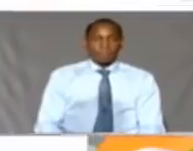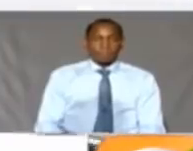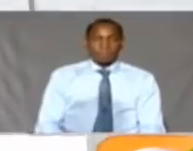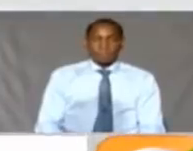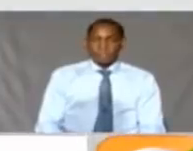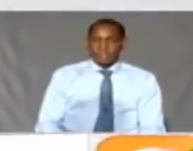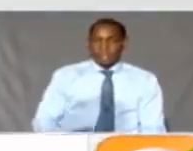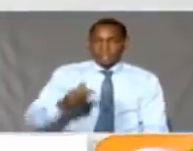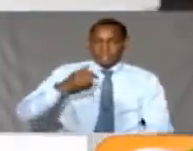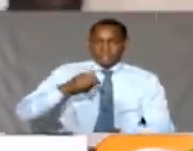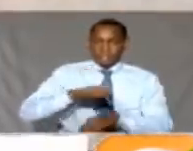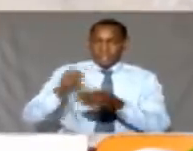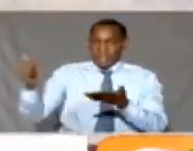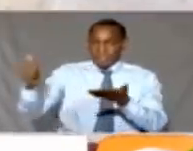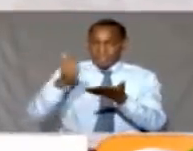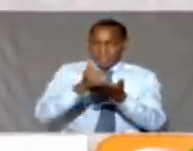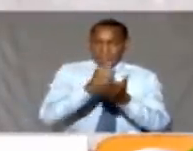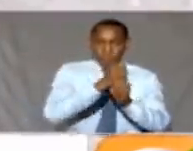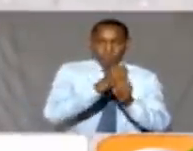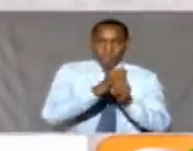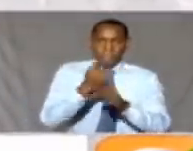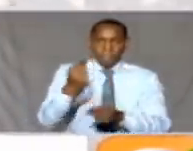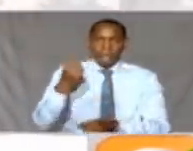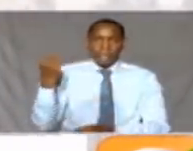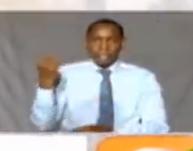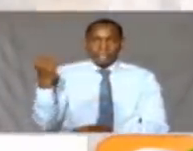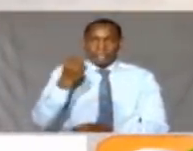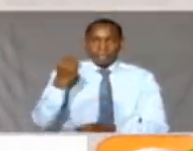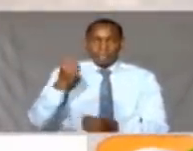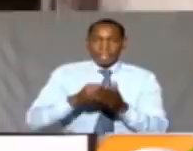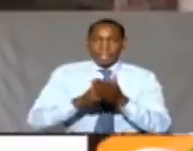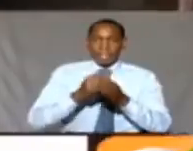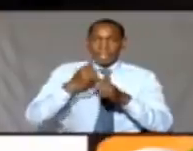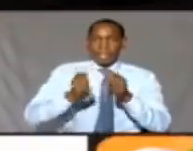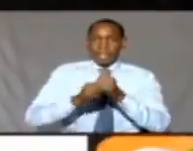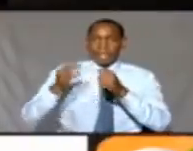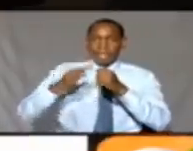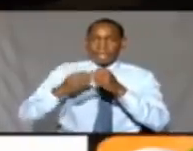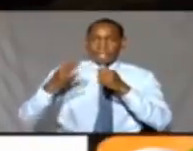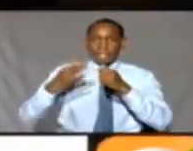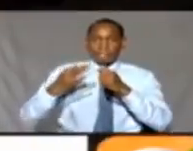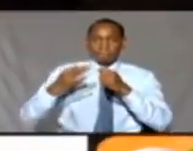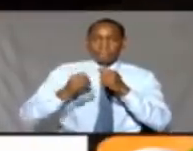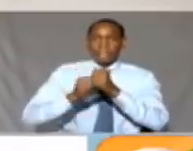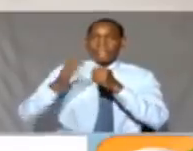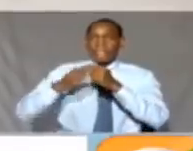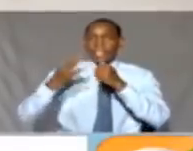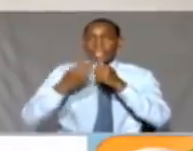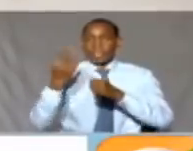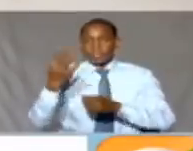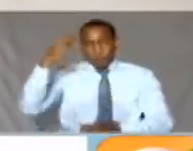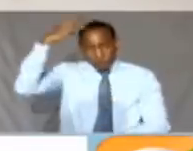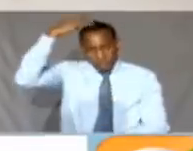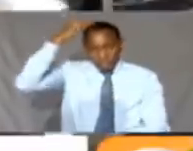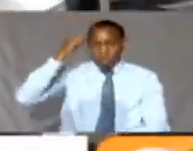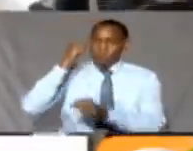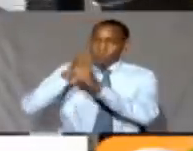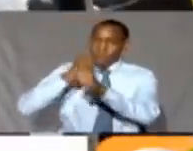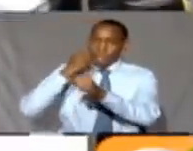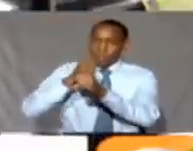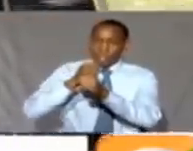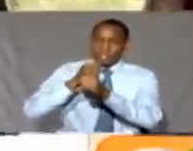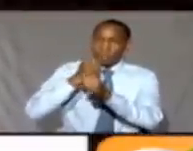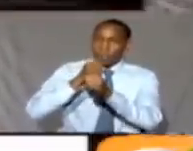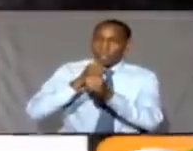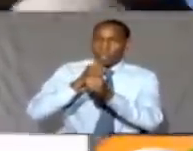Mimi nilipoandikwa kazi, May 28, 1984 kama saboni staff Lamu. Na nilipoenda pale nikifanya kazi, nafikiri